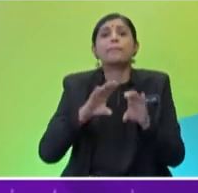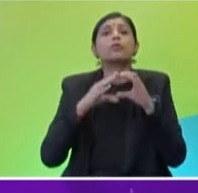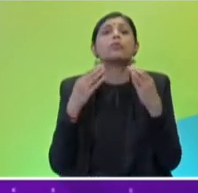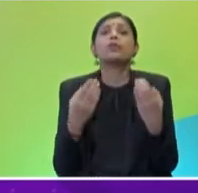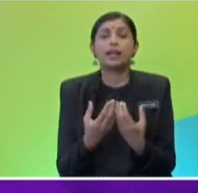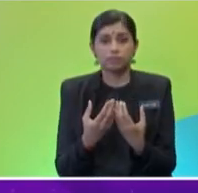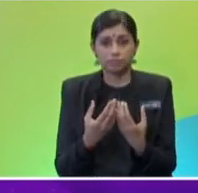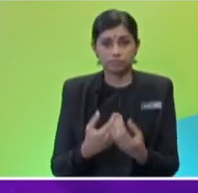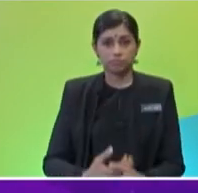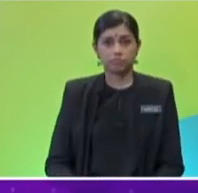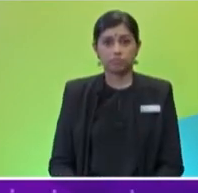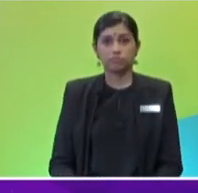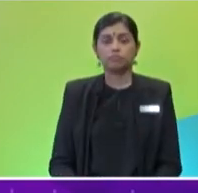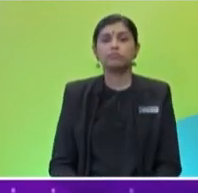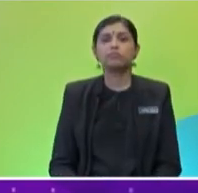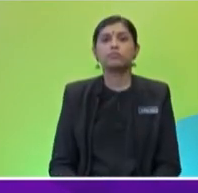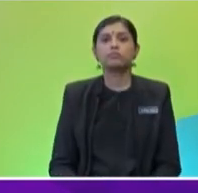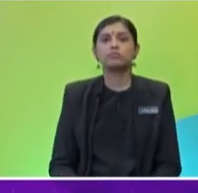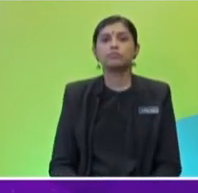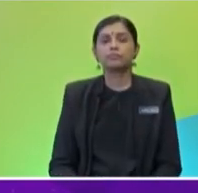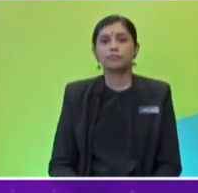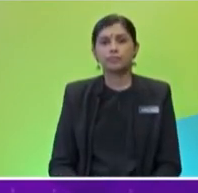Perhatikan. Baik. Ada berapa kumpulan berapa-berapa tu?